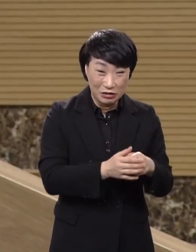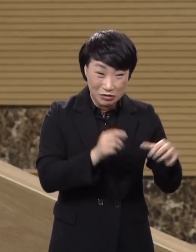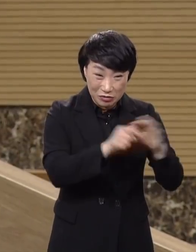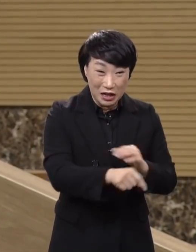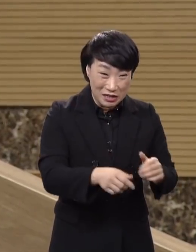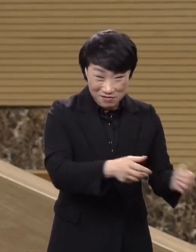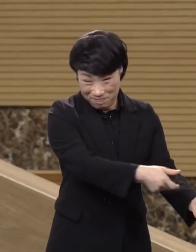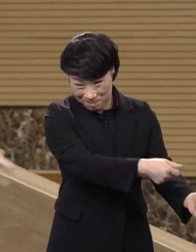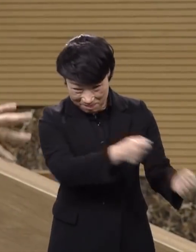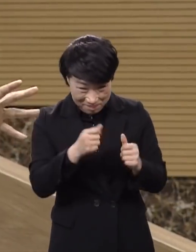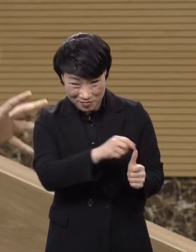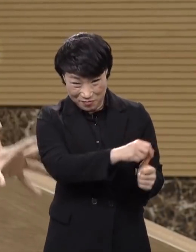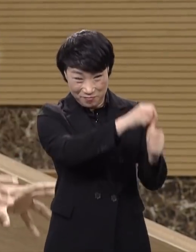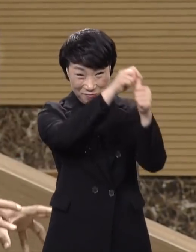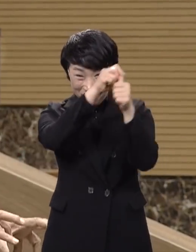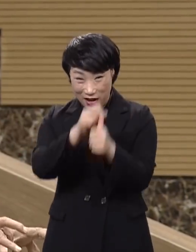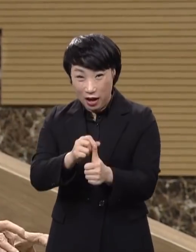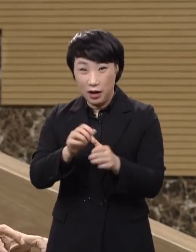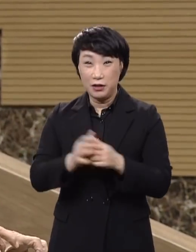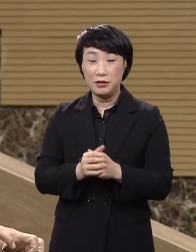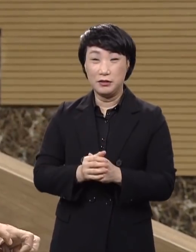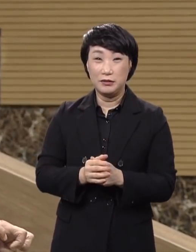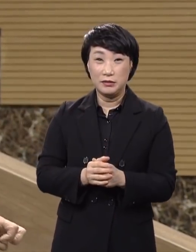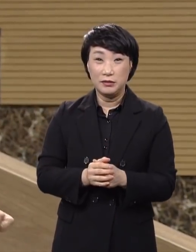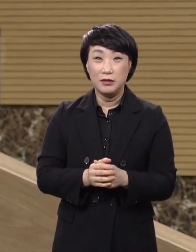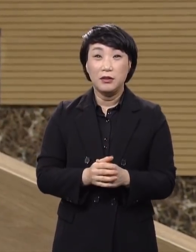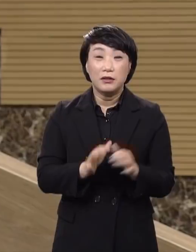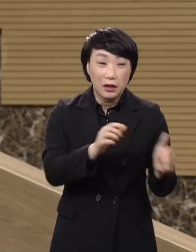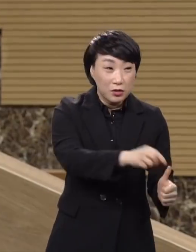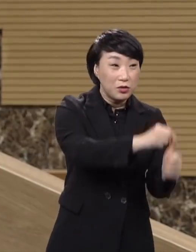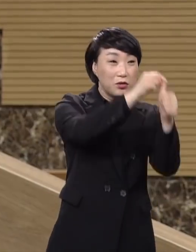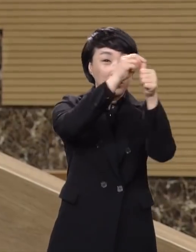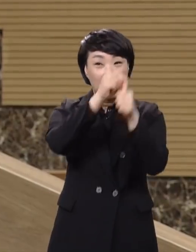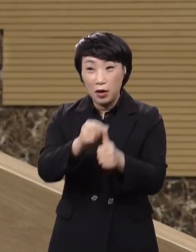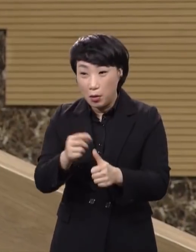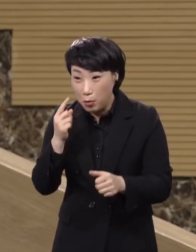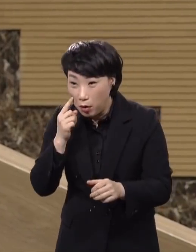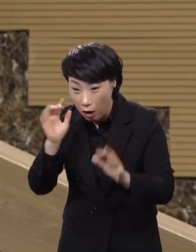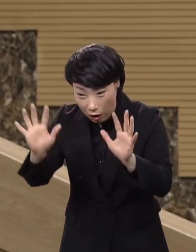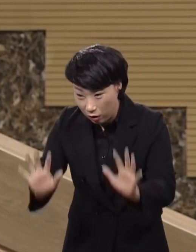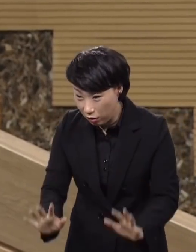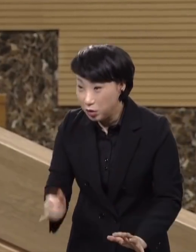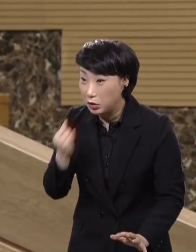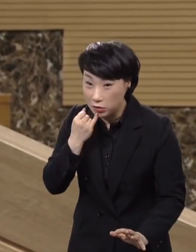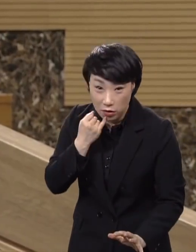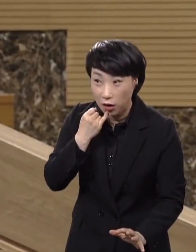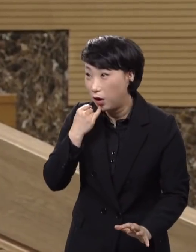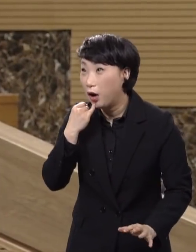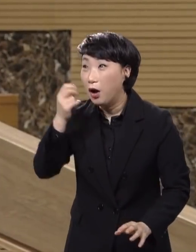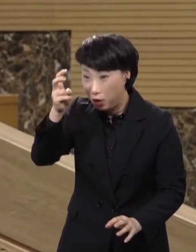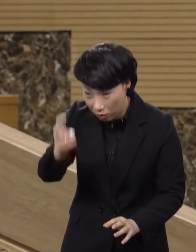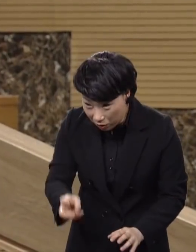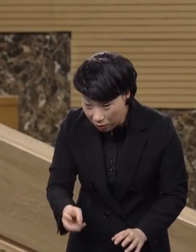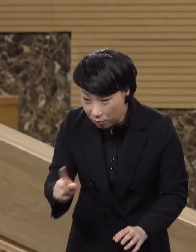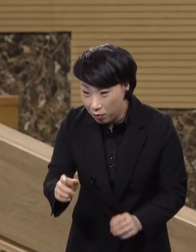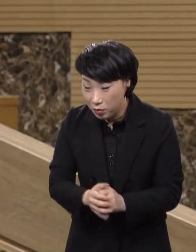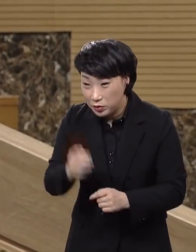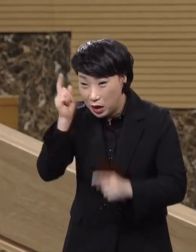다니엘을 끄집어내라. 다니엘이 사자굴에서 나와 보니 어디 상처 입은